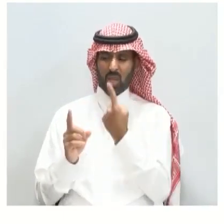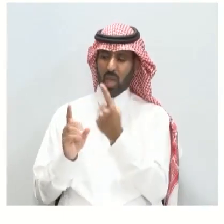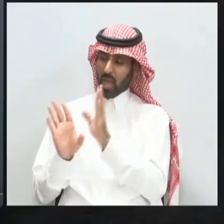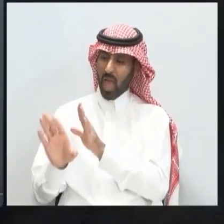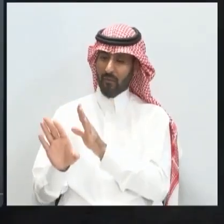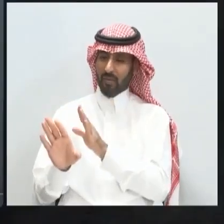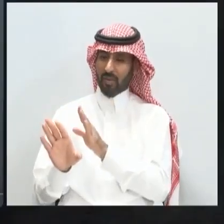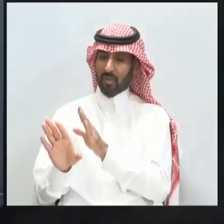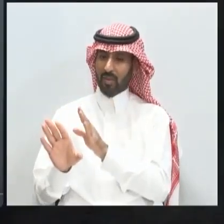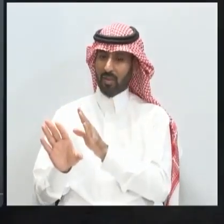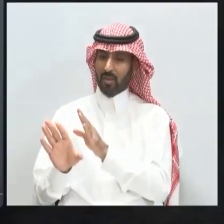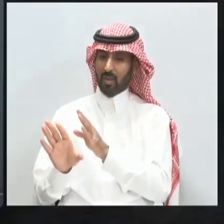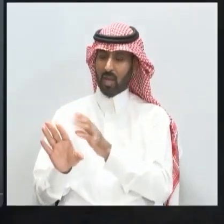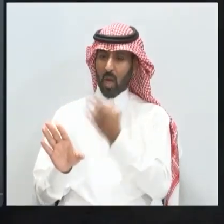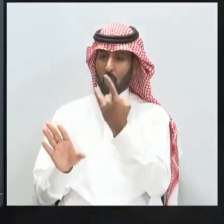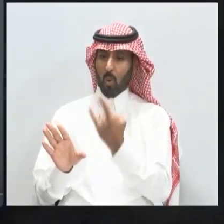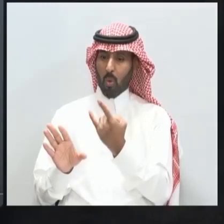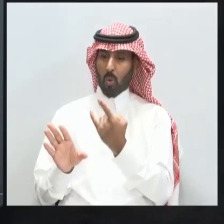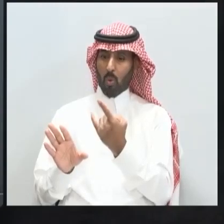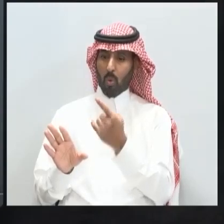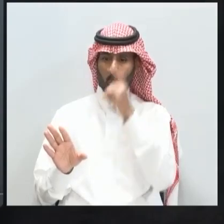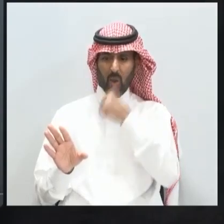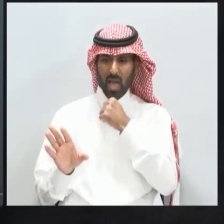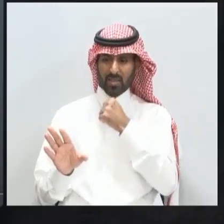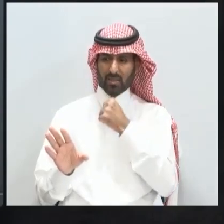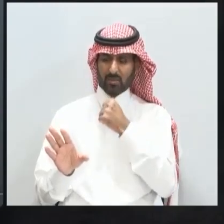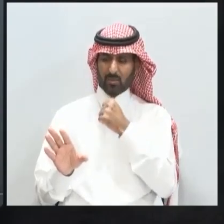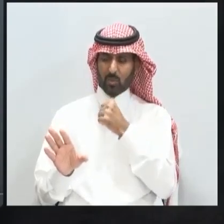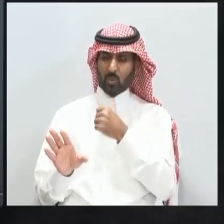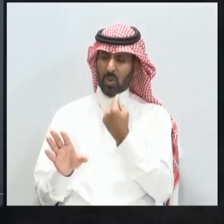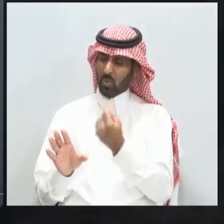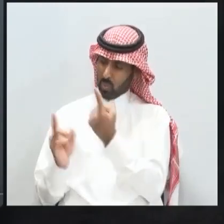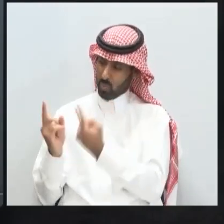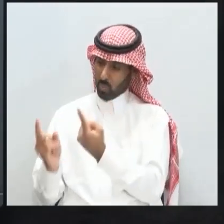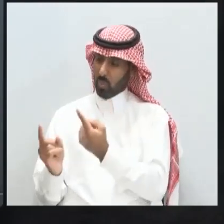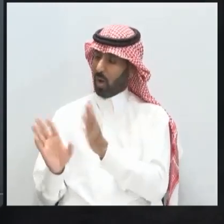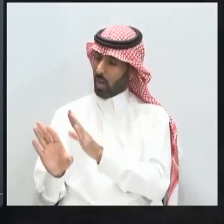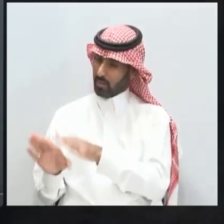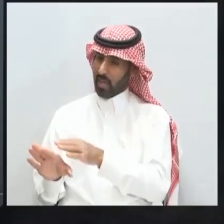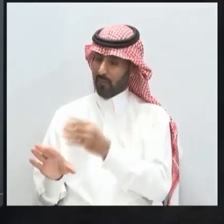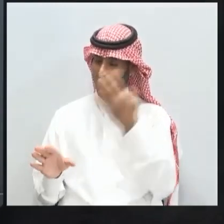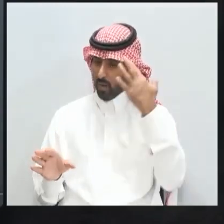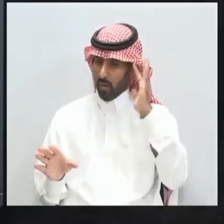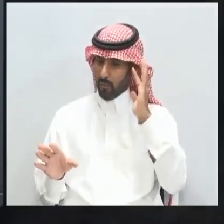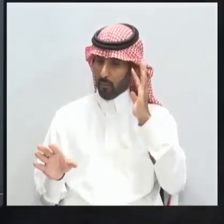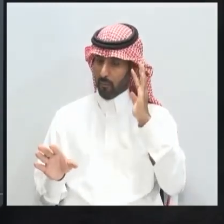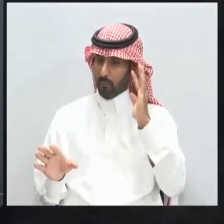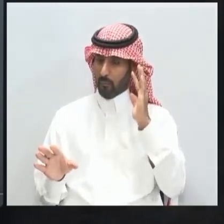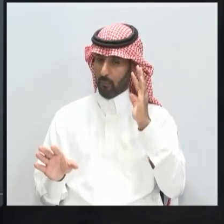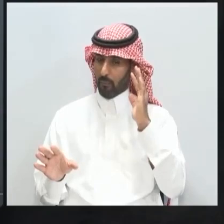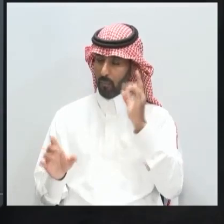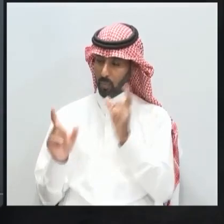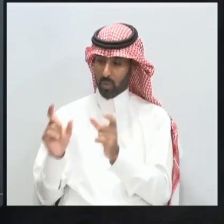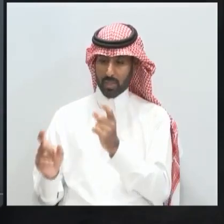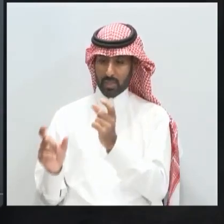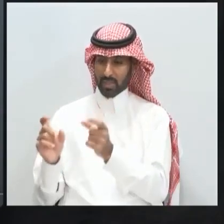هذا من ضمن المسائل العشره ذكرنا حكم تعلم هذا العلم فهل ذكرنا حكمه فرض كفايه او